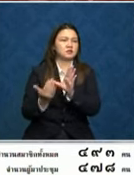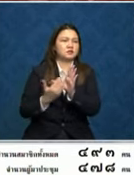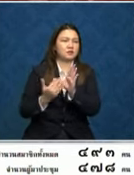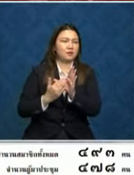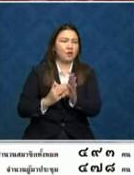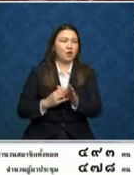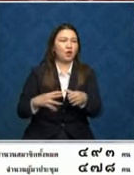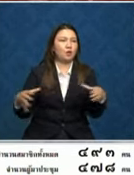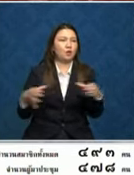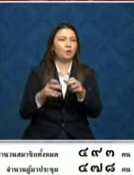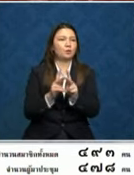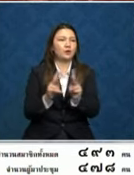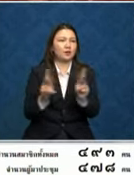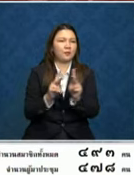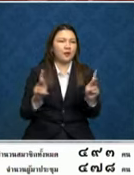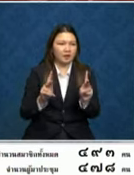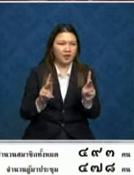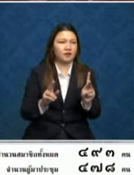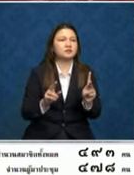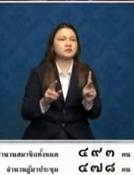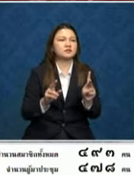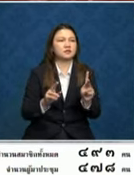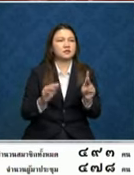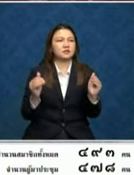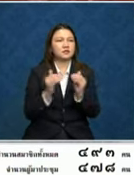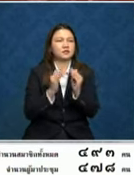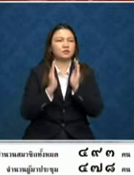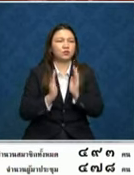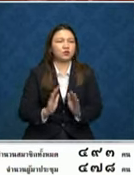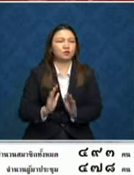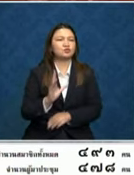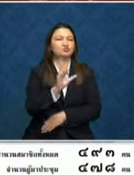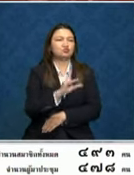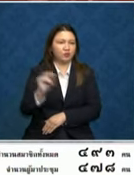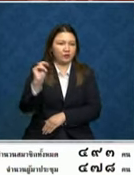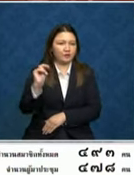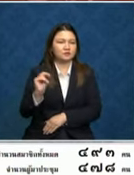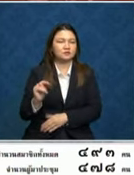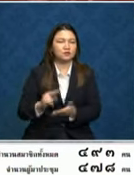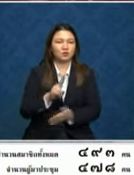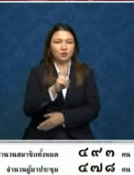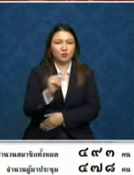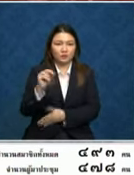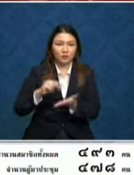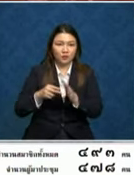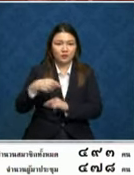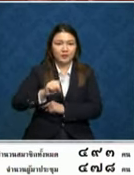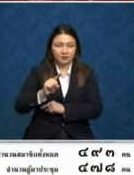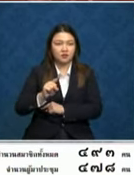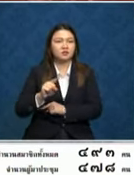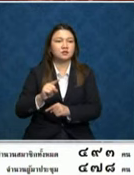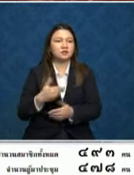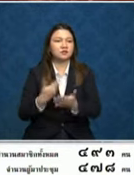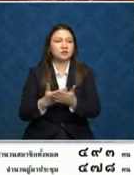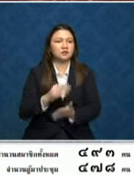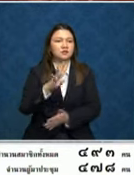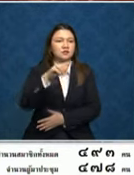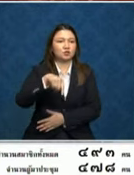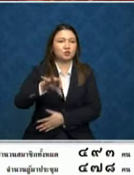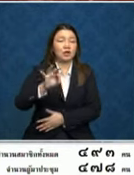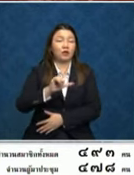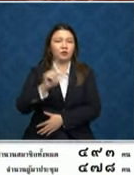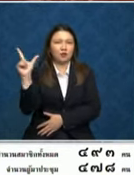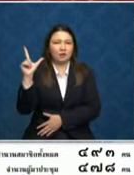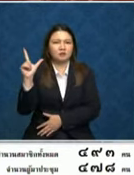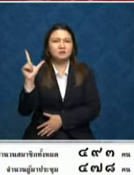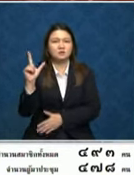Rights Council ดิฉันจะขอเรียกสั้นๆนะคะว่า HRC นะคะซึ่งได้มีการตั้งงบประมาณค่ะไว้กว่า 4.9 ล้านบาทด้วยกันนะคะแล้วเ